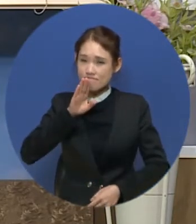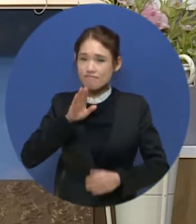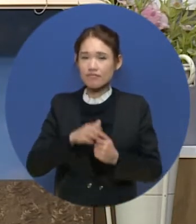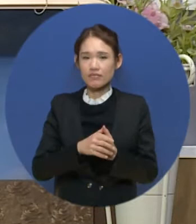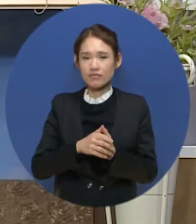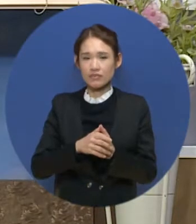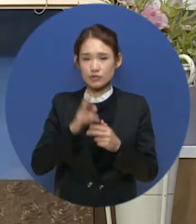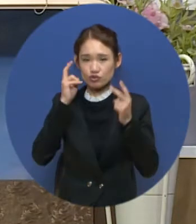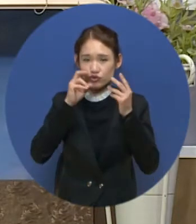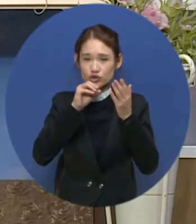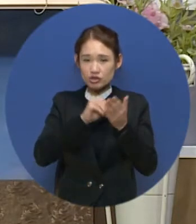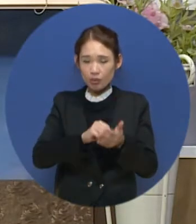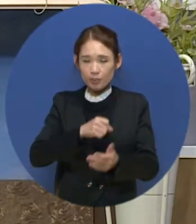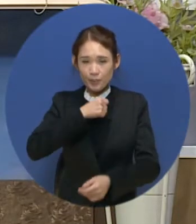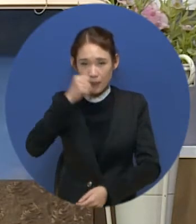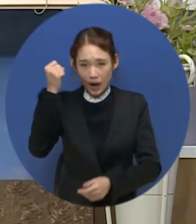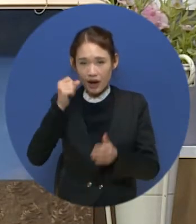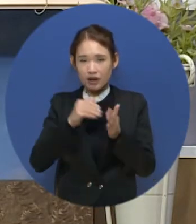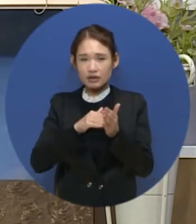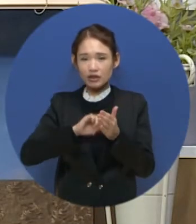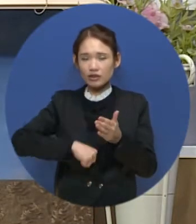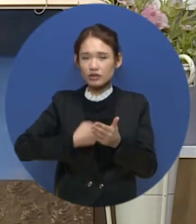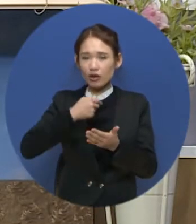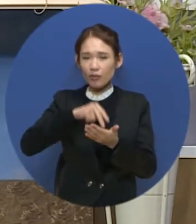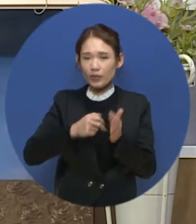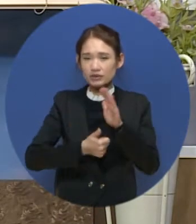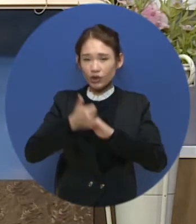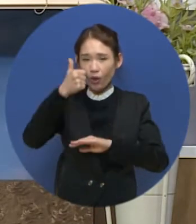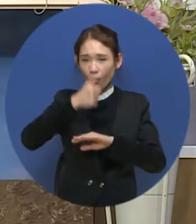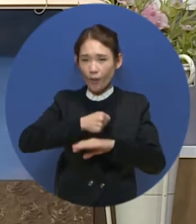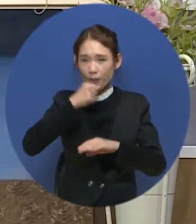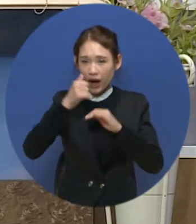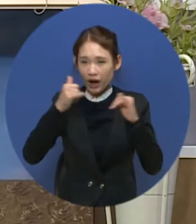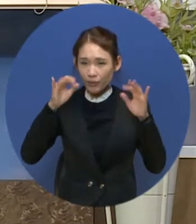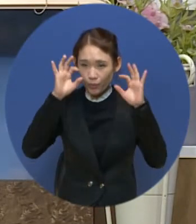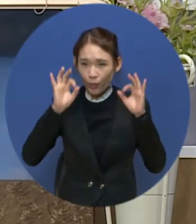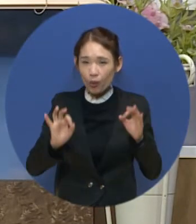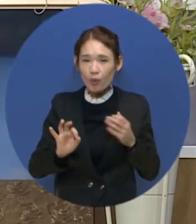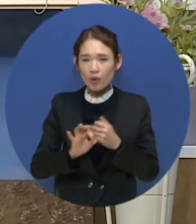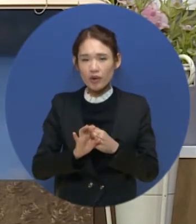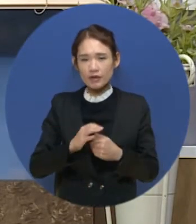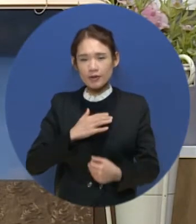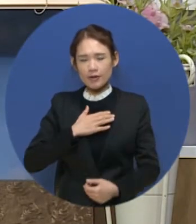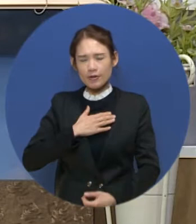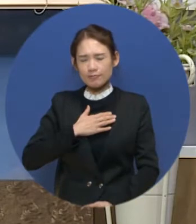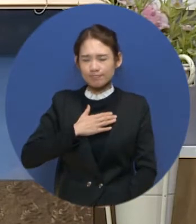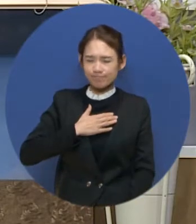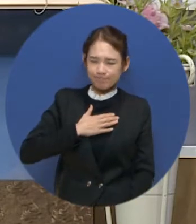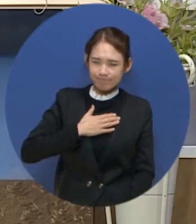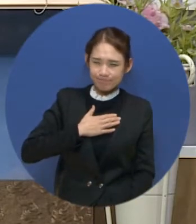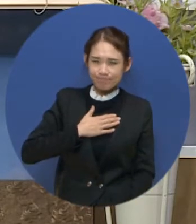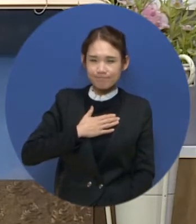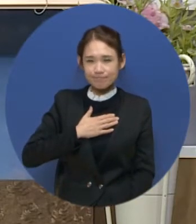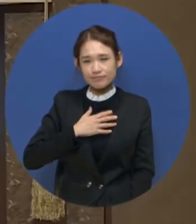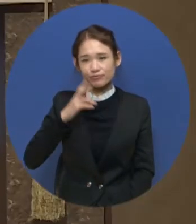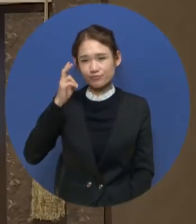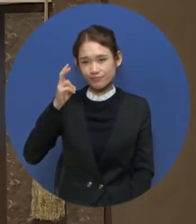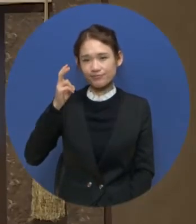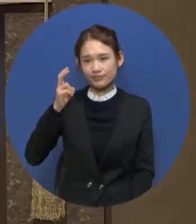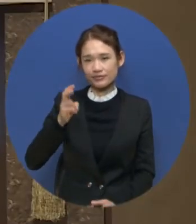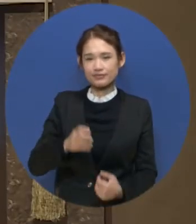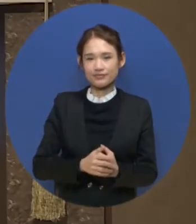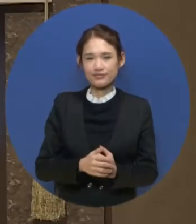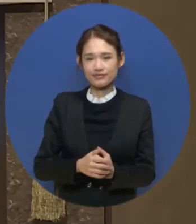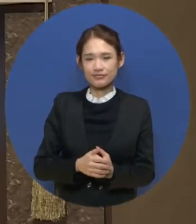그렇게 또 취업이 돼서 또 자립에 성공하는 분들을 보면은 관장님 굉장히 또 뿌듯하시겠어요. 그럼요. 이제